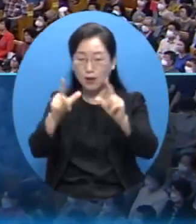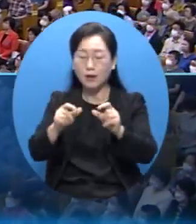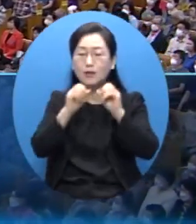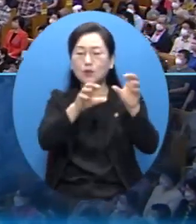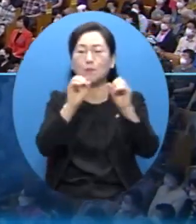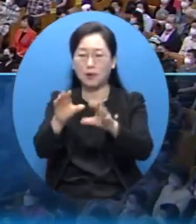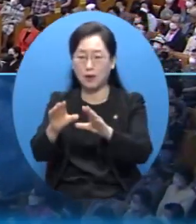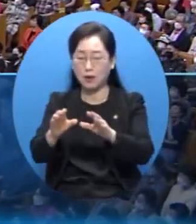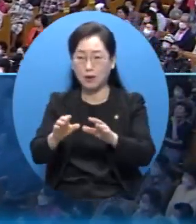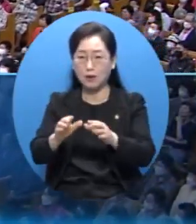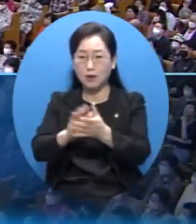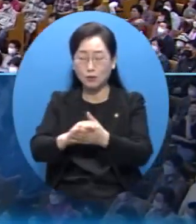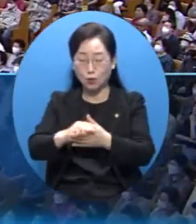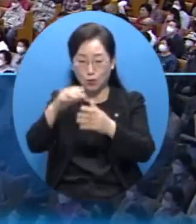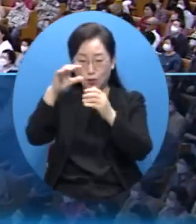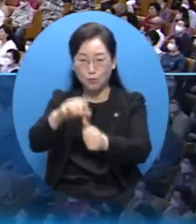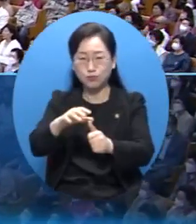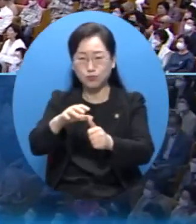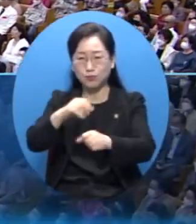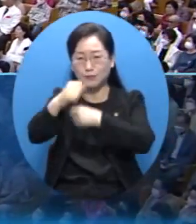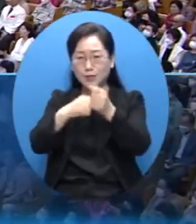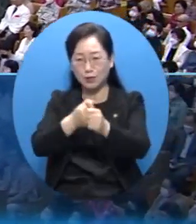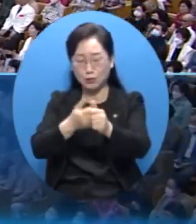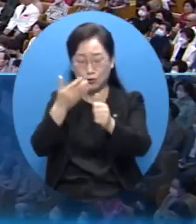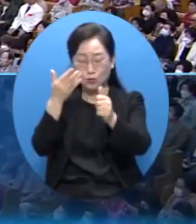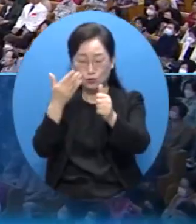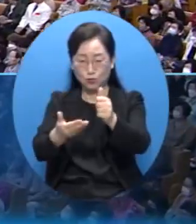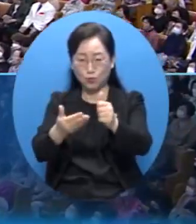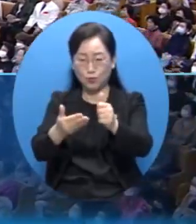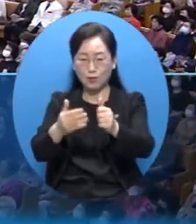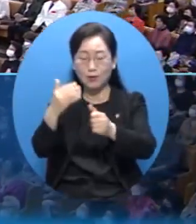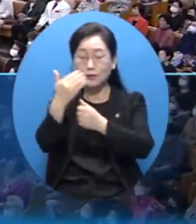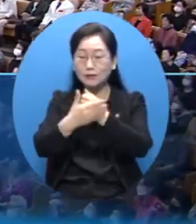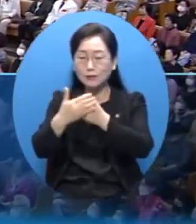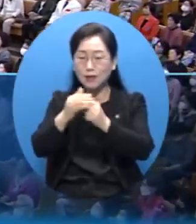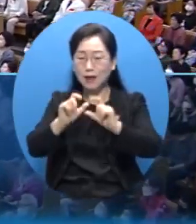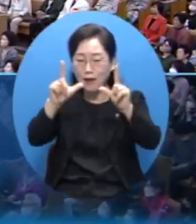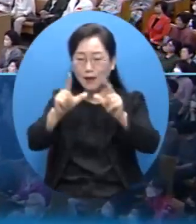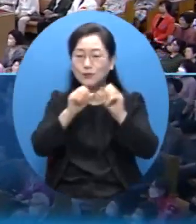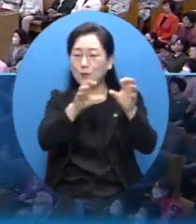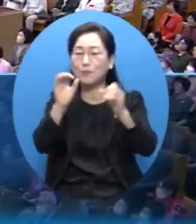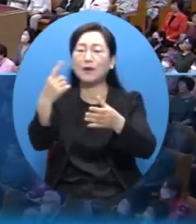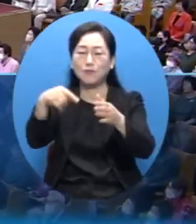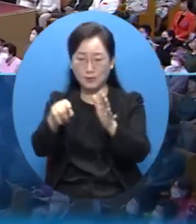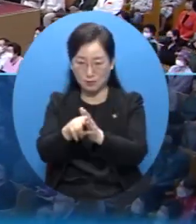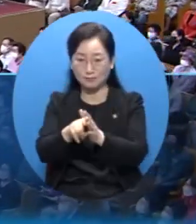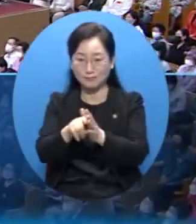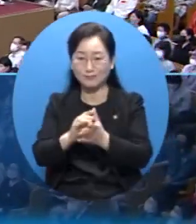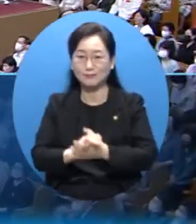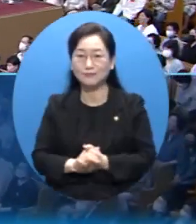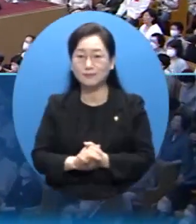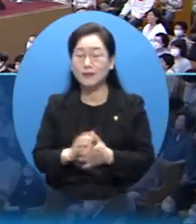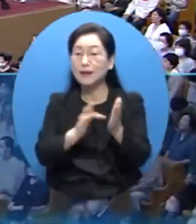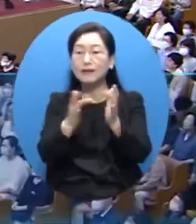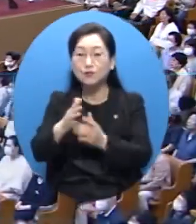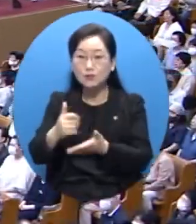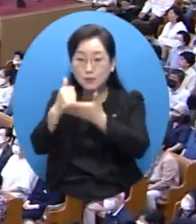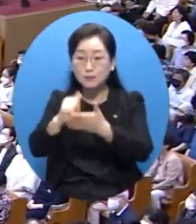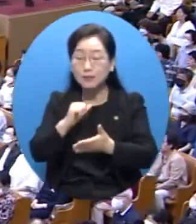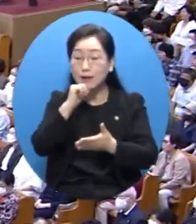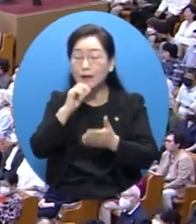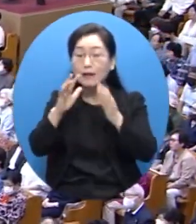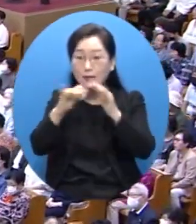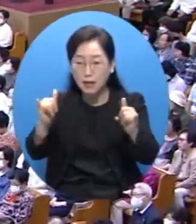전파하며 눌린 자를 자유롭게 하고 주의 은혜의 해를 전파하게 하려 하심이라 하였더라. 예수님은 가난한